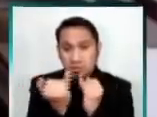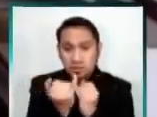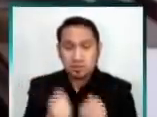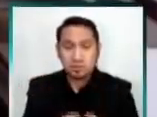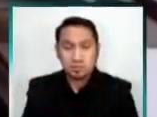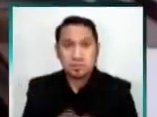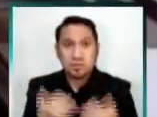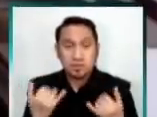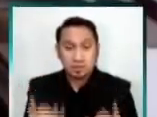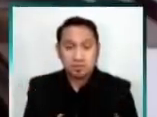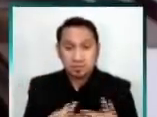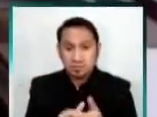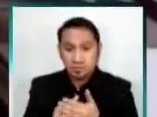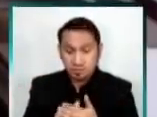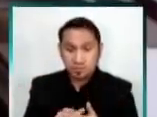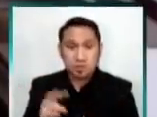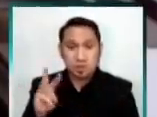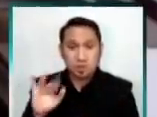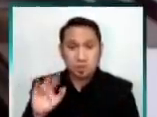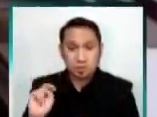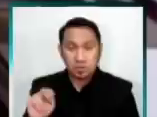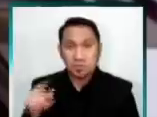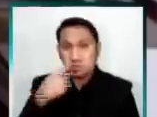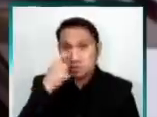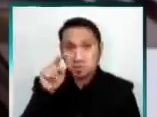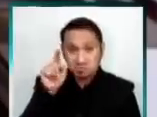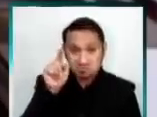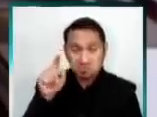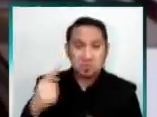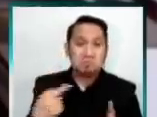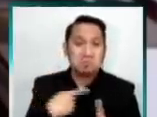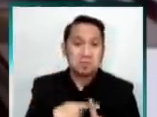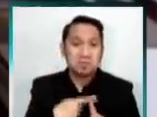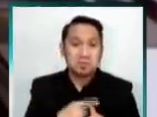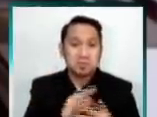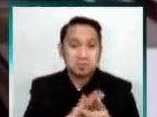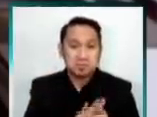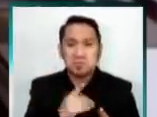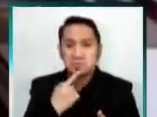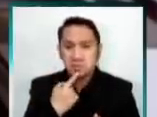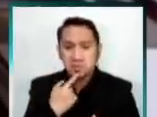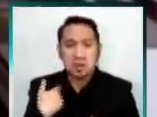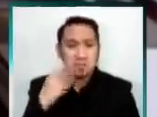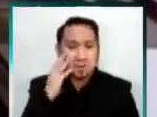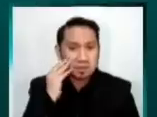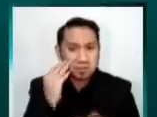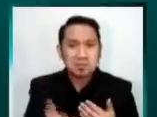Naka-quarantine naman si Senator Win Gatchalian matapos magpositibo sa COVID-19. Nakararanas lang daw siya ng mild